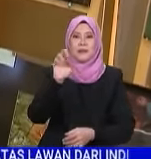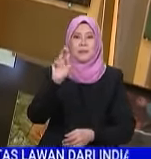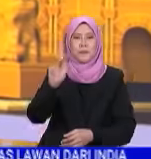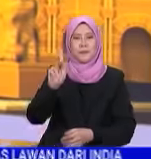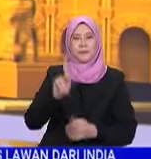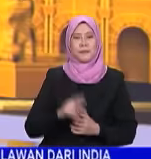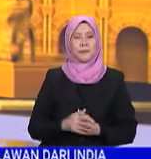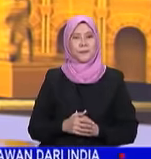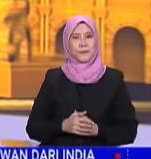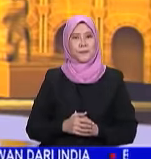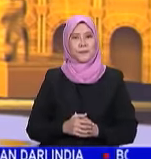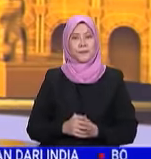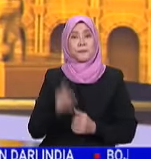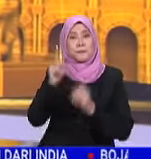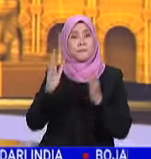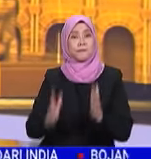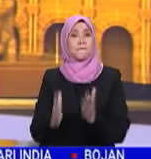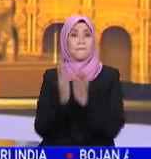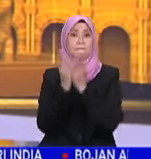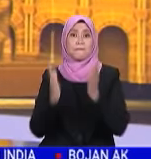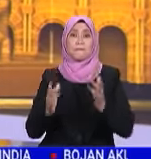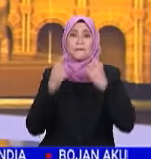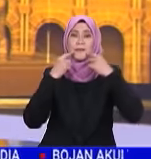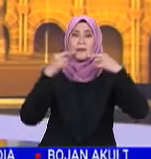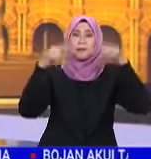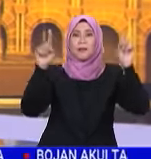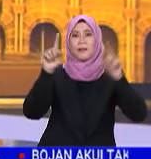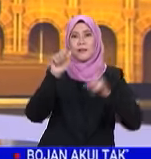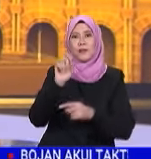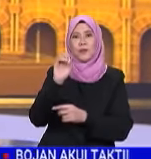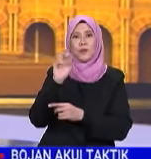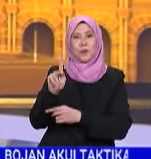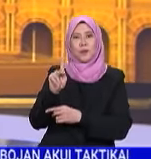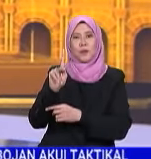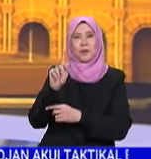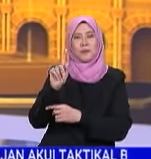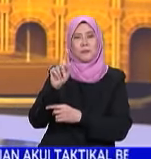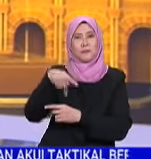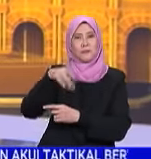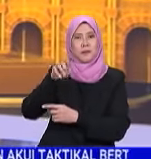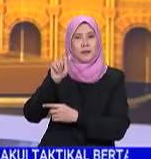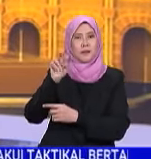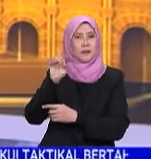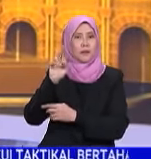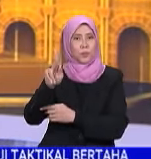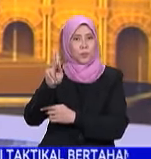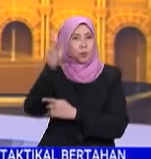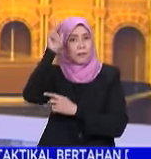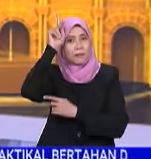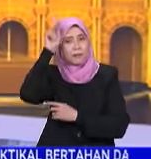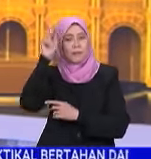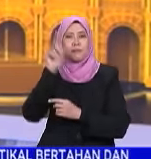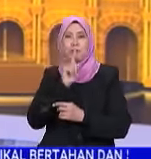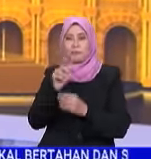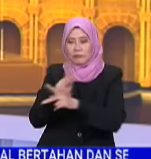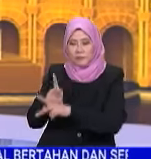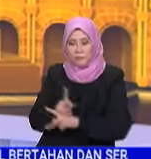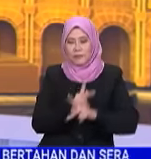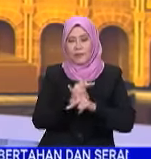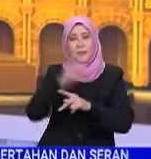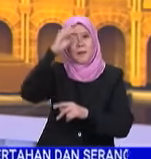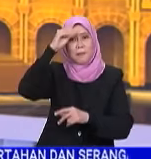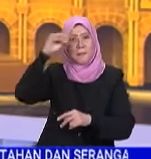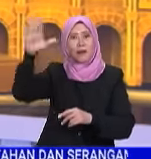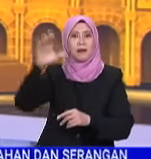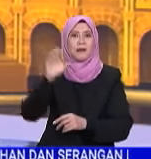seramik seorang pelajar cemerlang di kampung tok pelanduk Pasir Mas Kelantan yang terpaksa menjaga Abangnya seorang kurang upaya